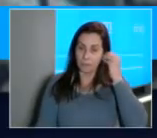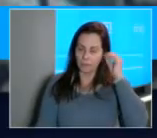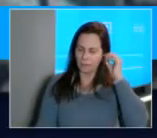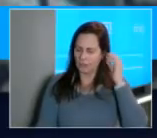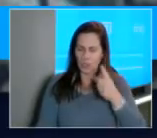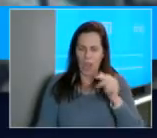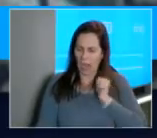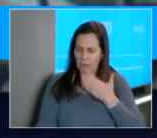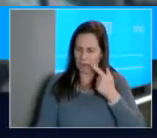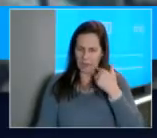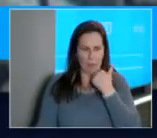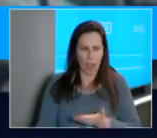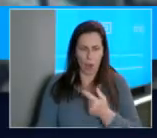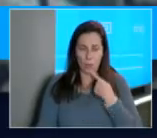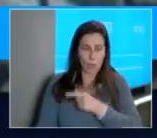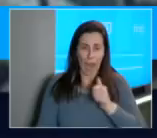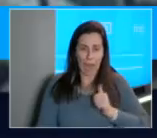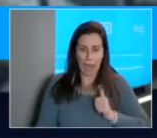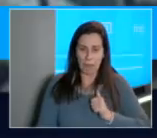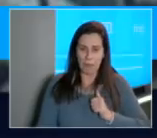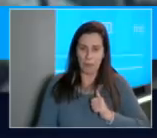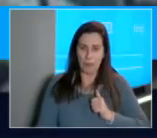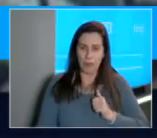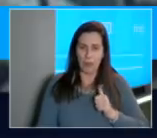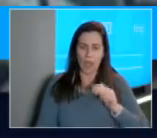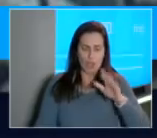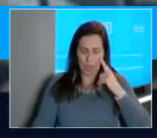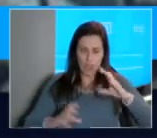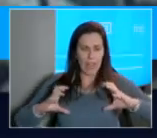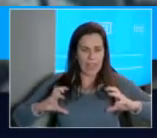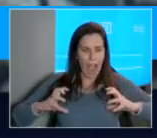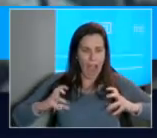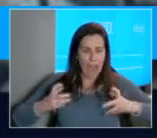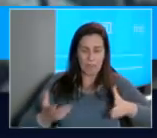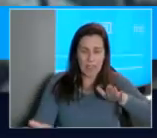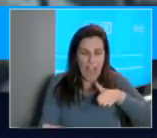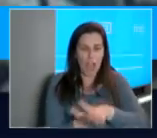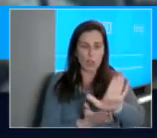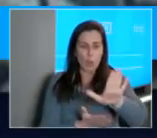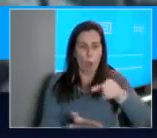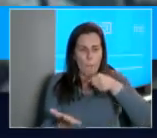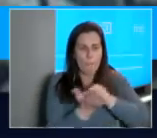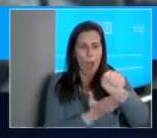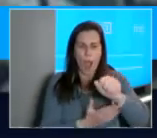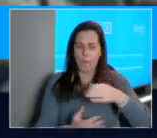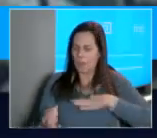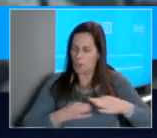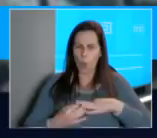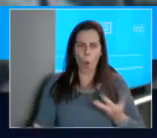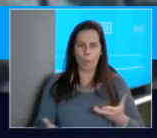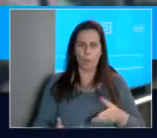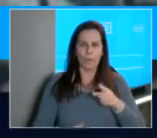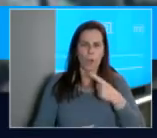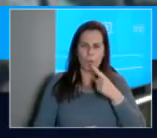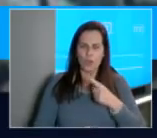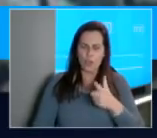גרועה שיכול להיות. הרי טוענים שם שטנקים, הייתי גם בשריון, כן? טנקים דרסו פצועים,